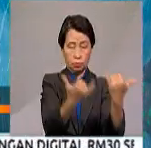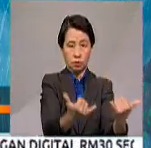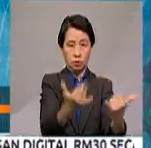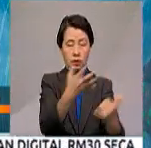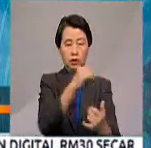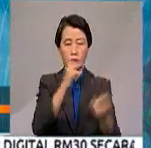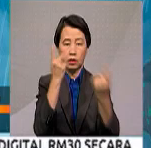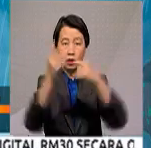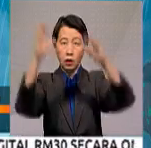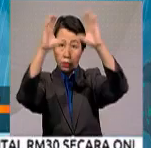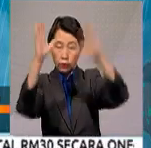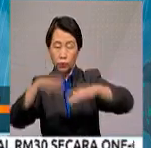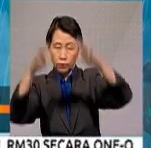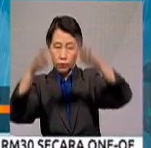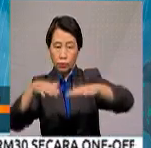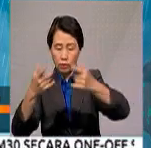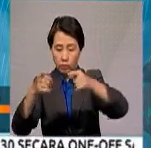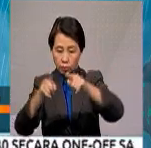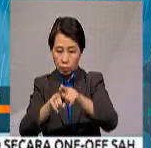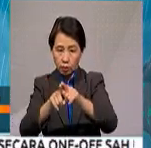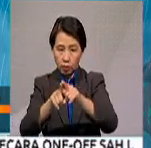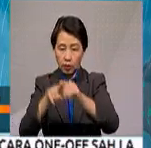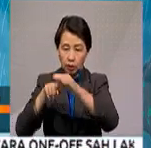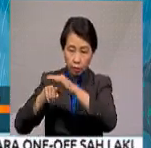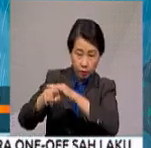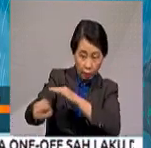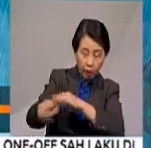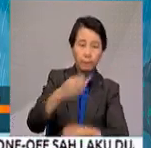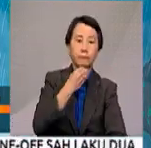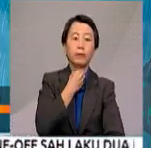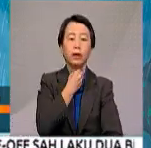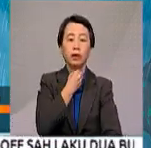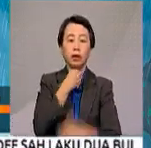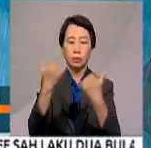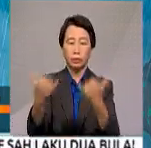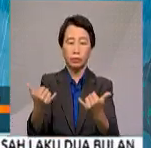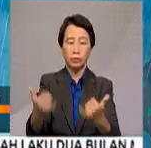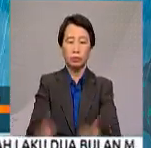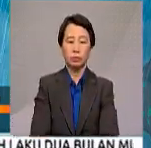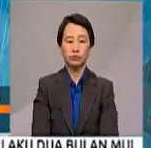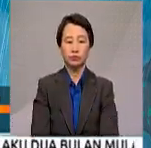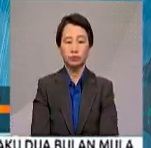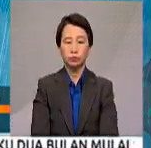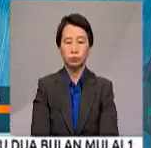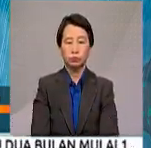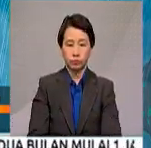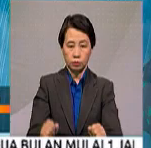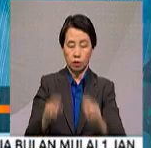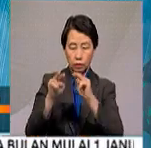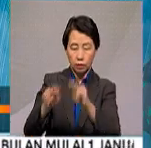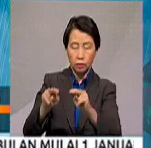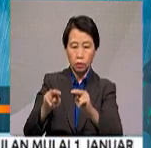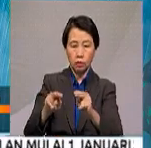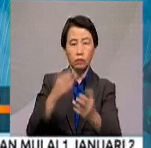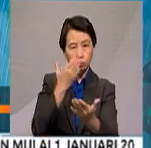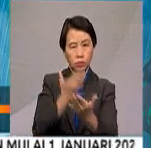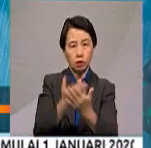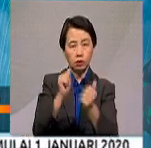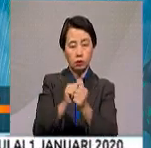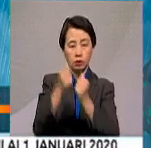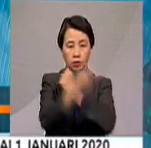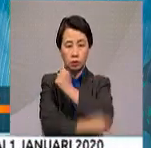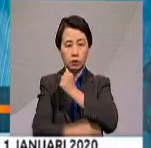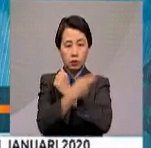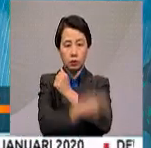dengan keadaan hujan dilihat hanya berlaku di sekitar pendalaman negeri Perak buat waktu sekarang. Cuaca juga dilihat semakin pulih untuk negeri-negeri